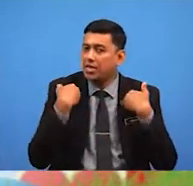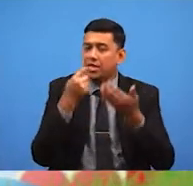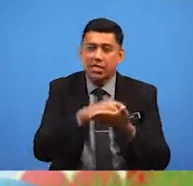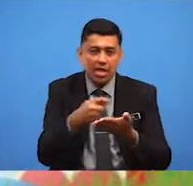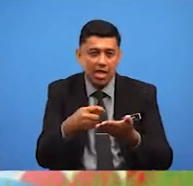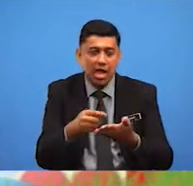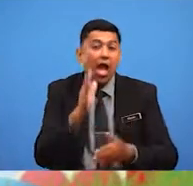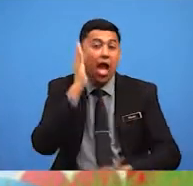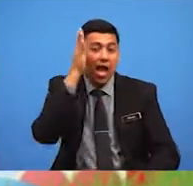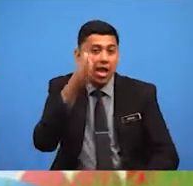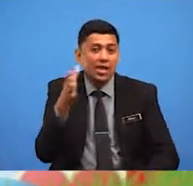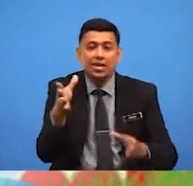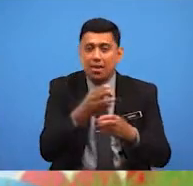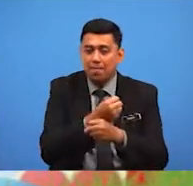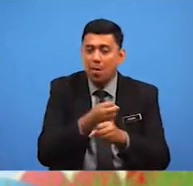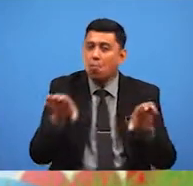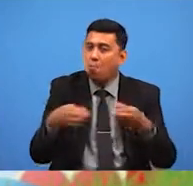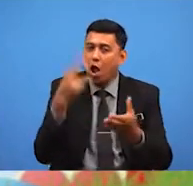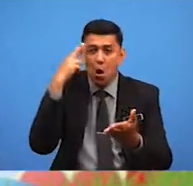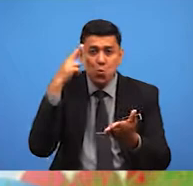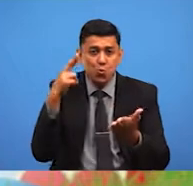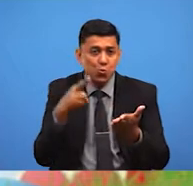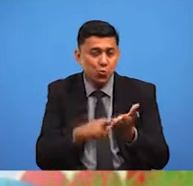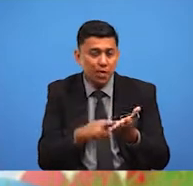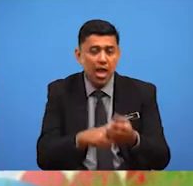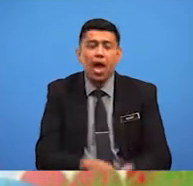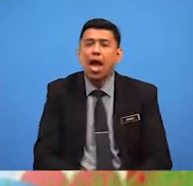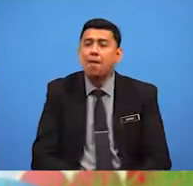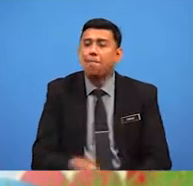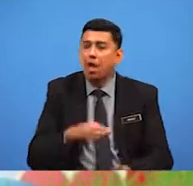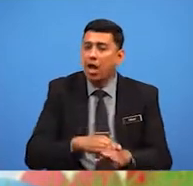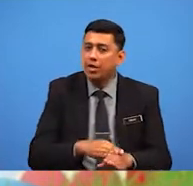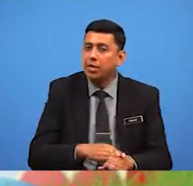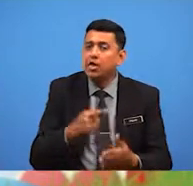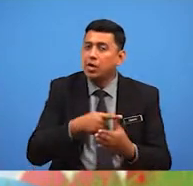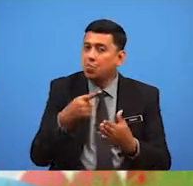kita akan dapat membuat rujukan pada kemudian hari.